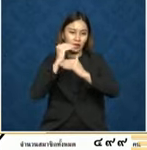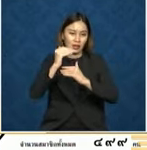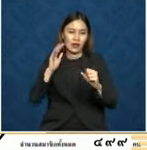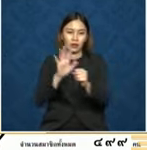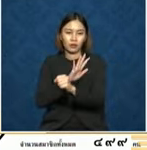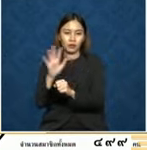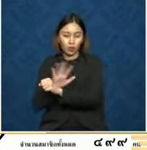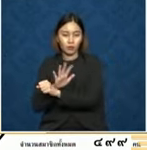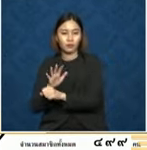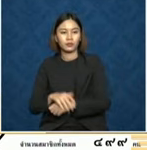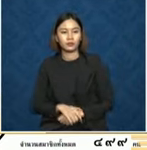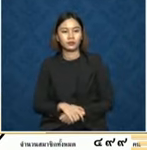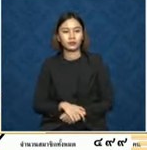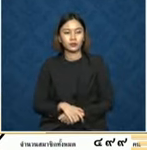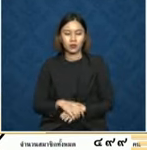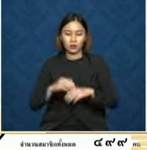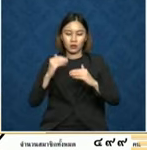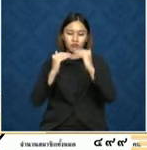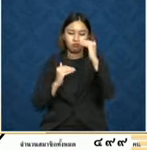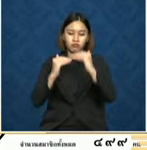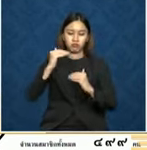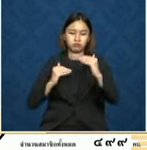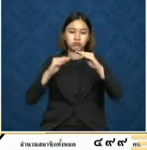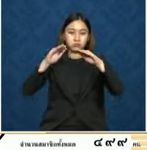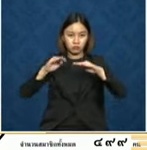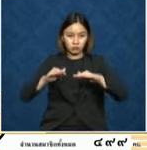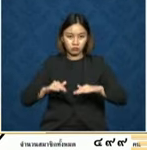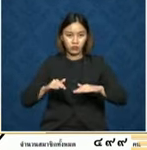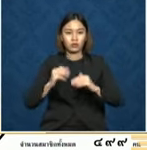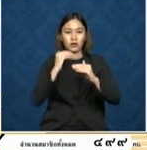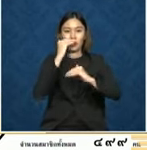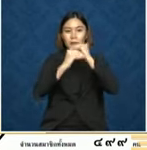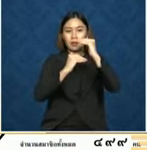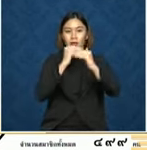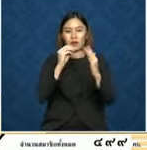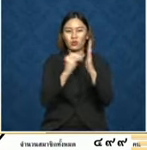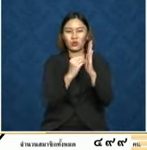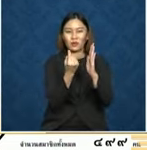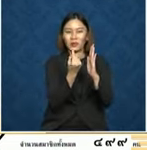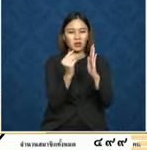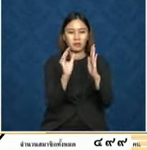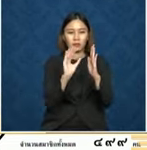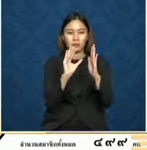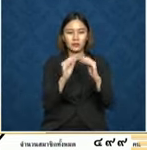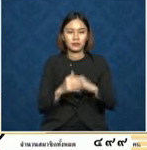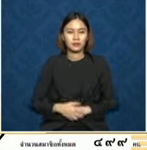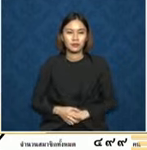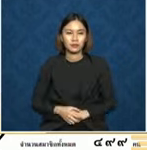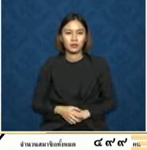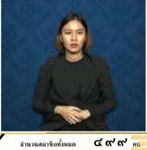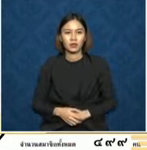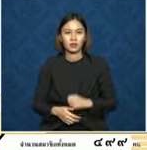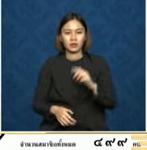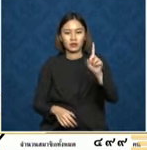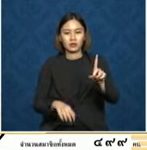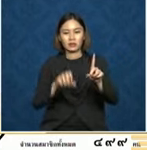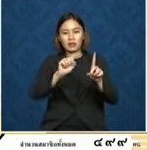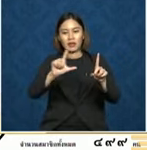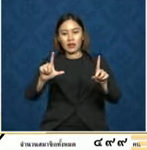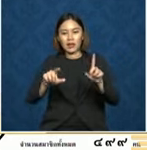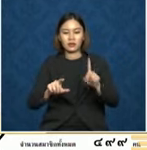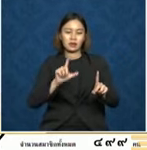ถึงและลดความเหลื่อมล้ำไม่ใช่พัฒนาแต่ในกรุงเทพมหานครเป็นแสนล้านเป็นล้านล้าน